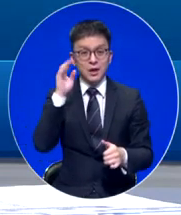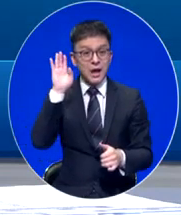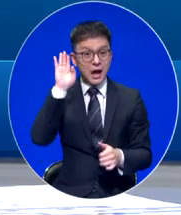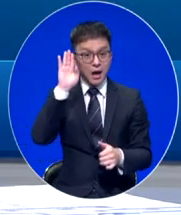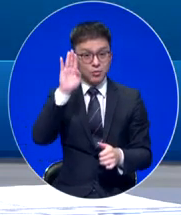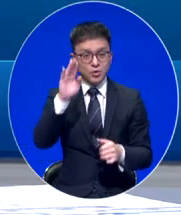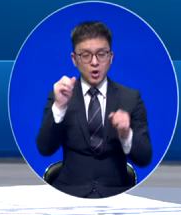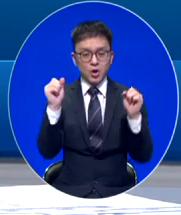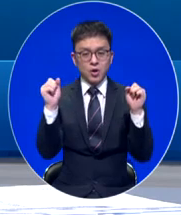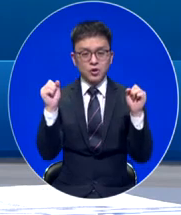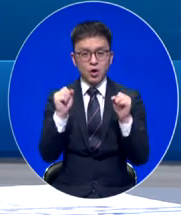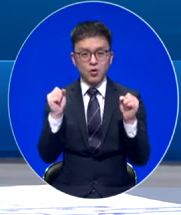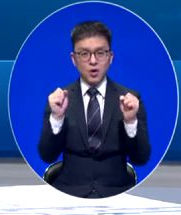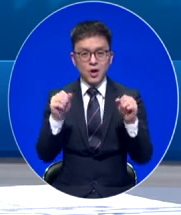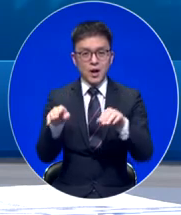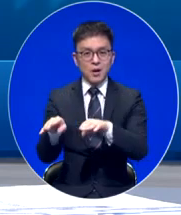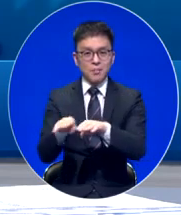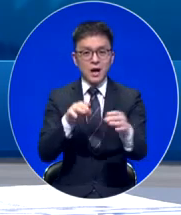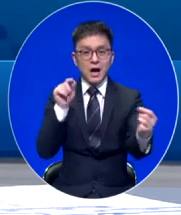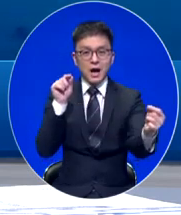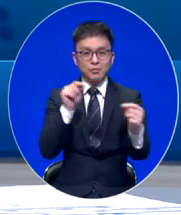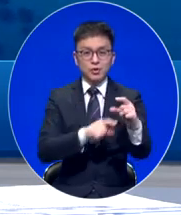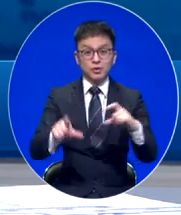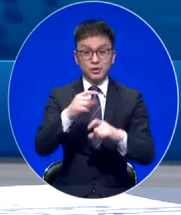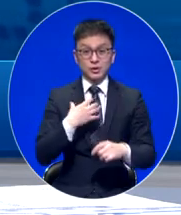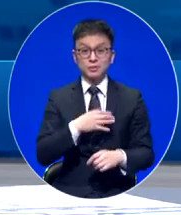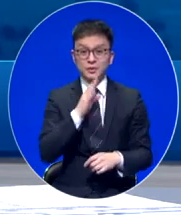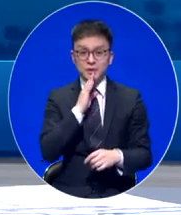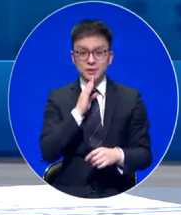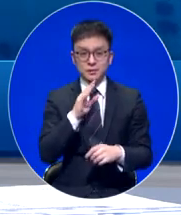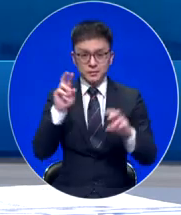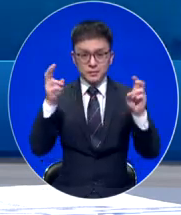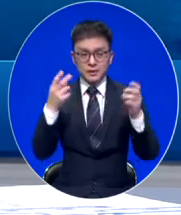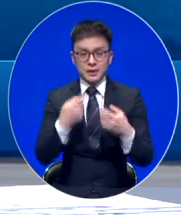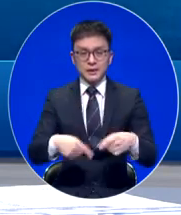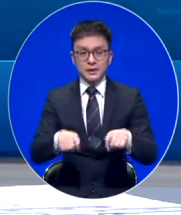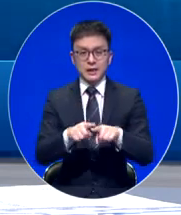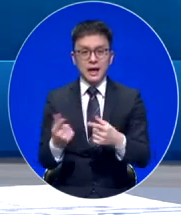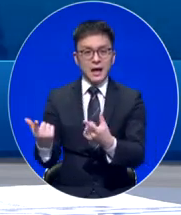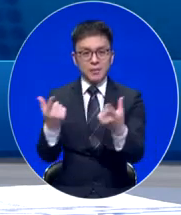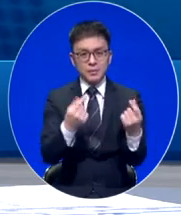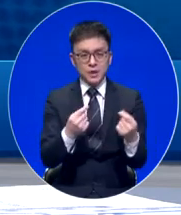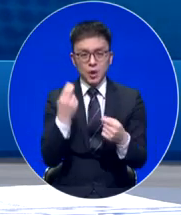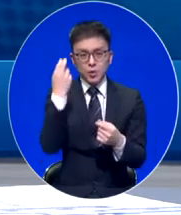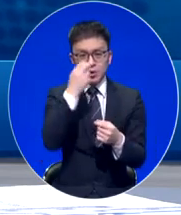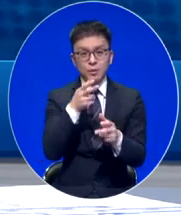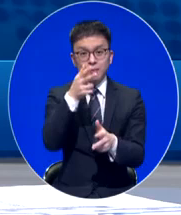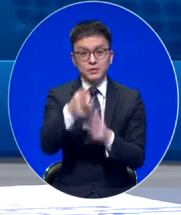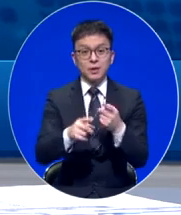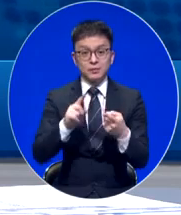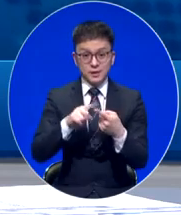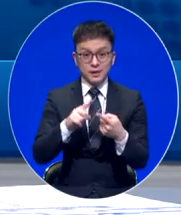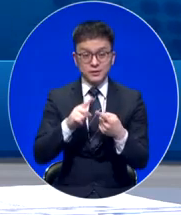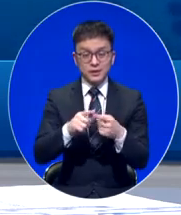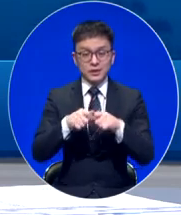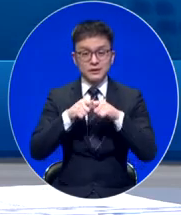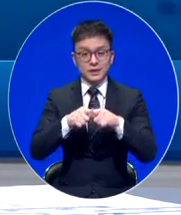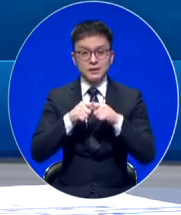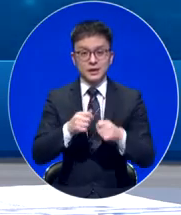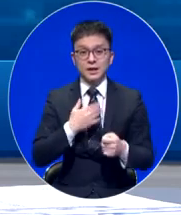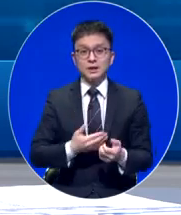앞두고 이런 걱정이 크실 겁니다 다함께 돌봄 사업 에 대해서 김세진 국민 기자가 자세히